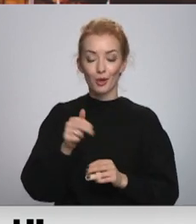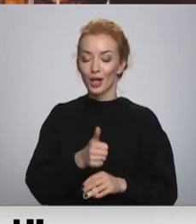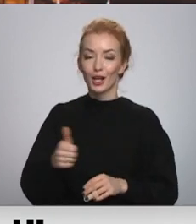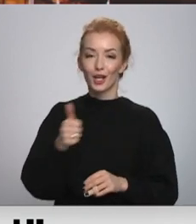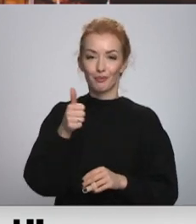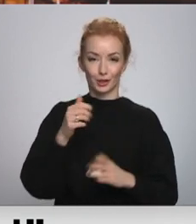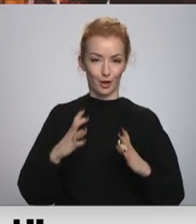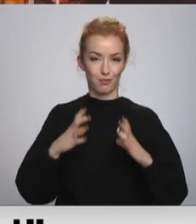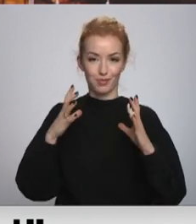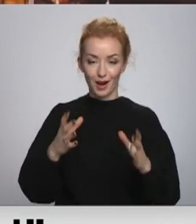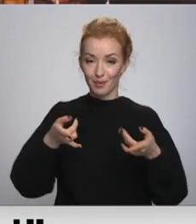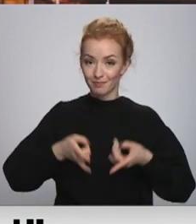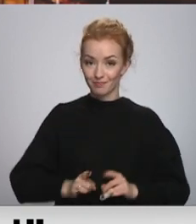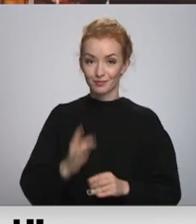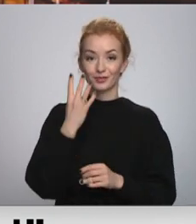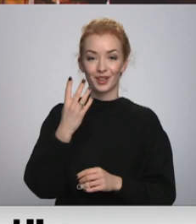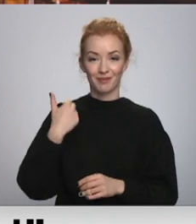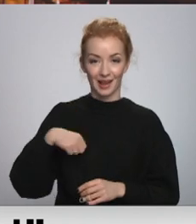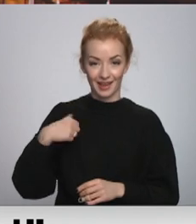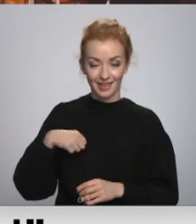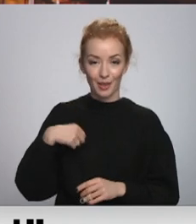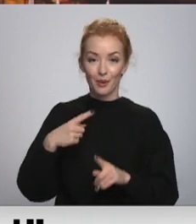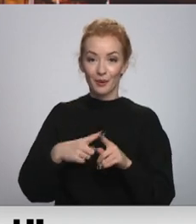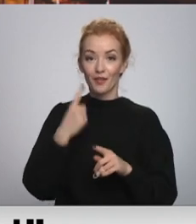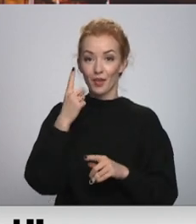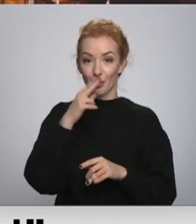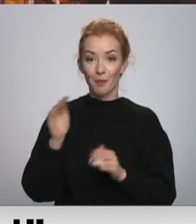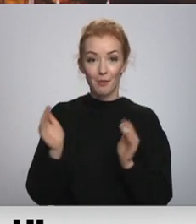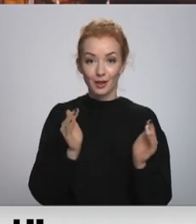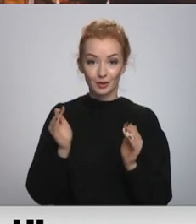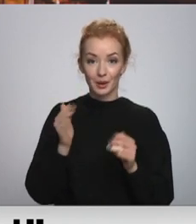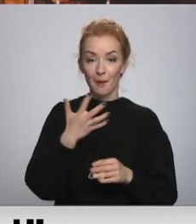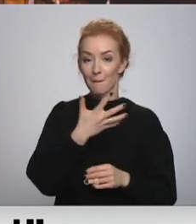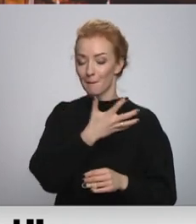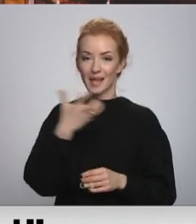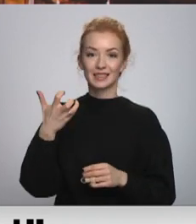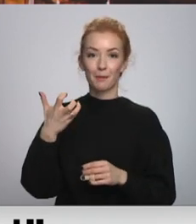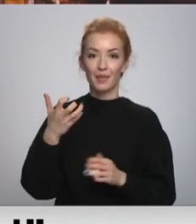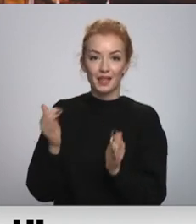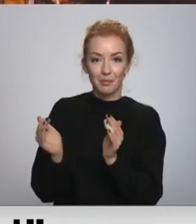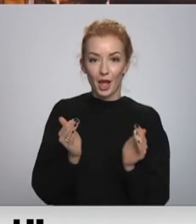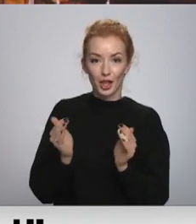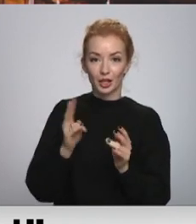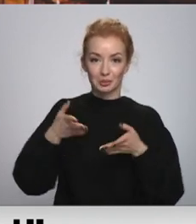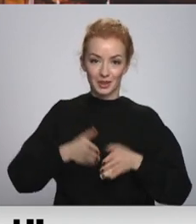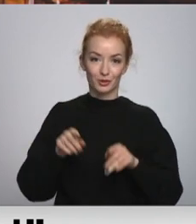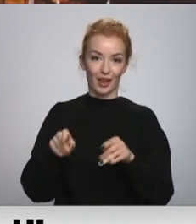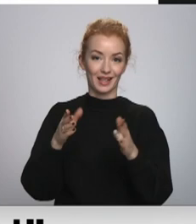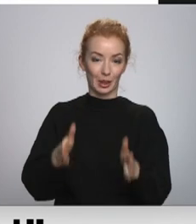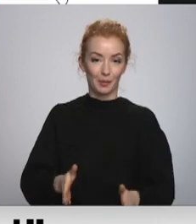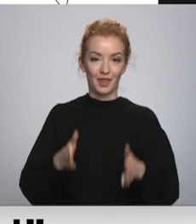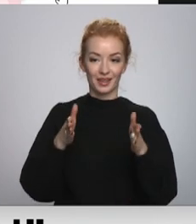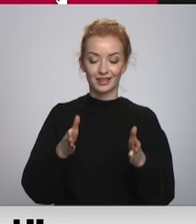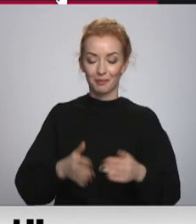īpaši ražens. Pasaulē nākušas 4 meitenes, turklāt viena no mazulītēm ir 500. Šajā slimnīcā dzimušais bērniņš.